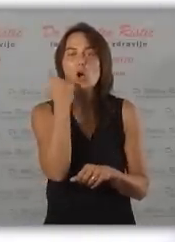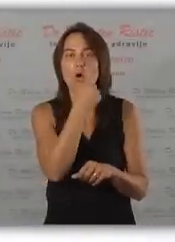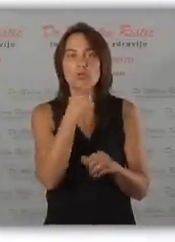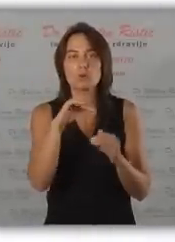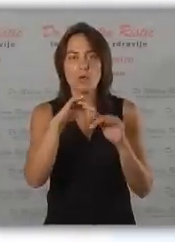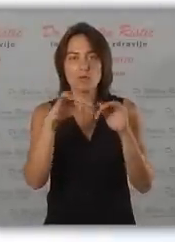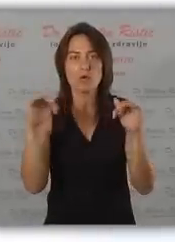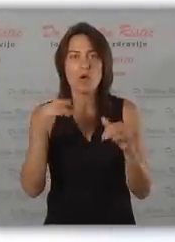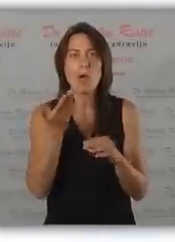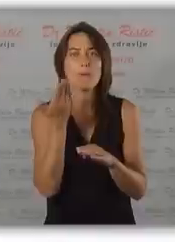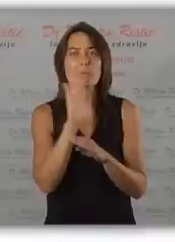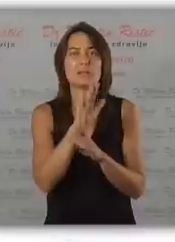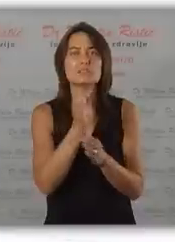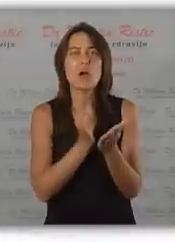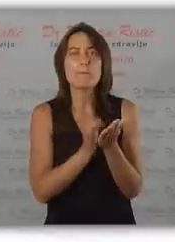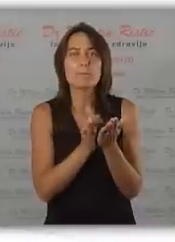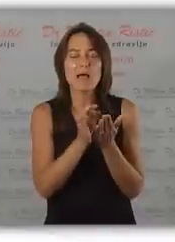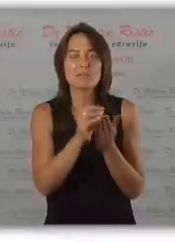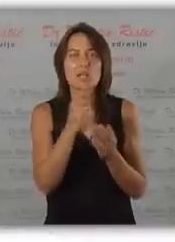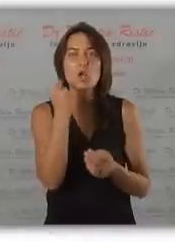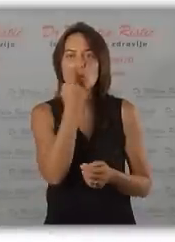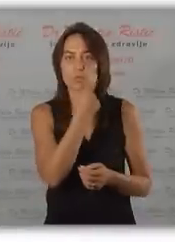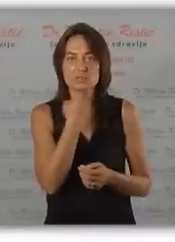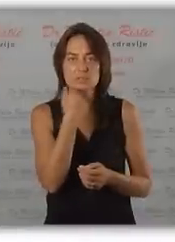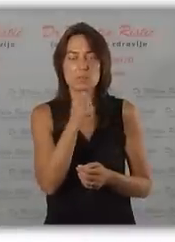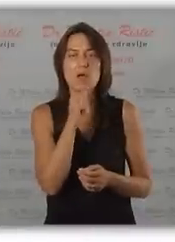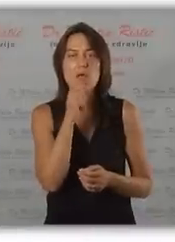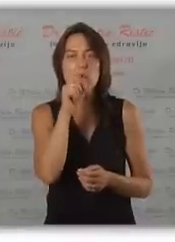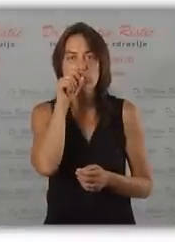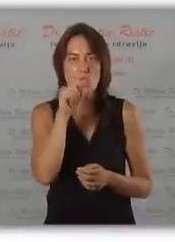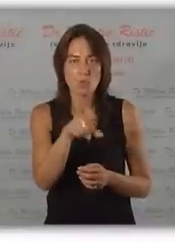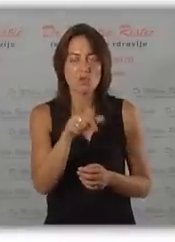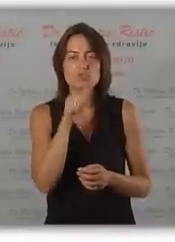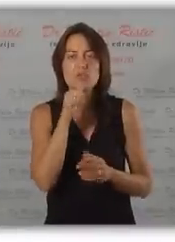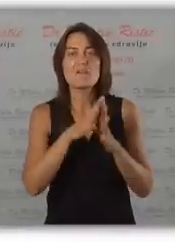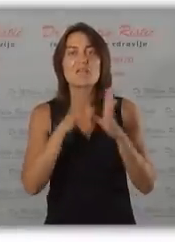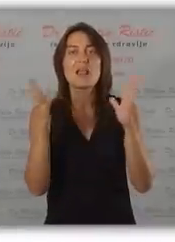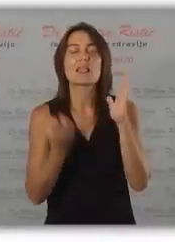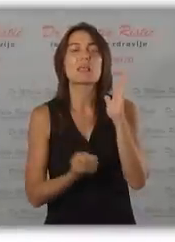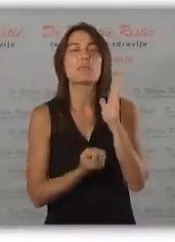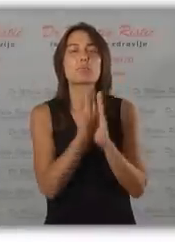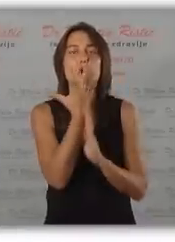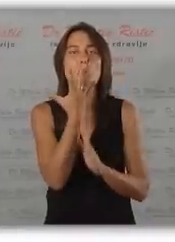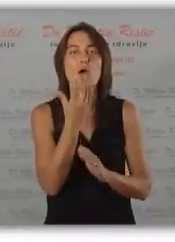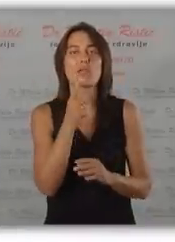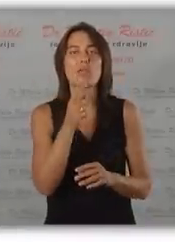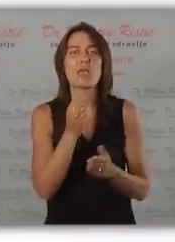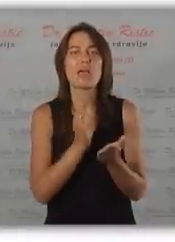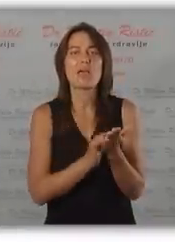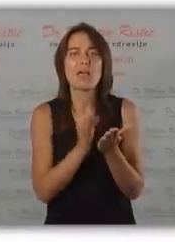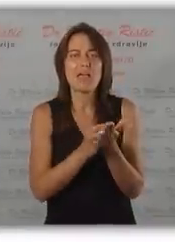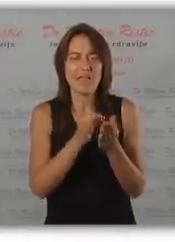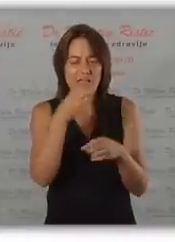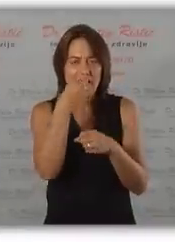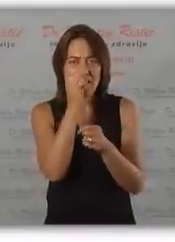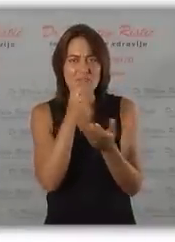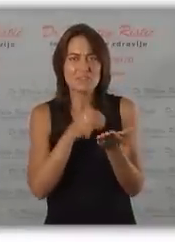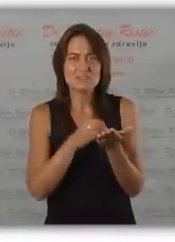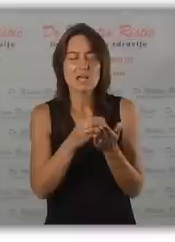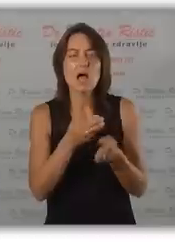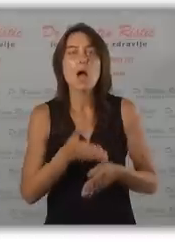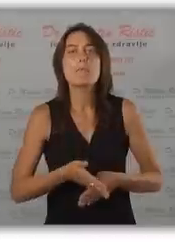infekcija i okolnog tkiva. Je veliko prisustvo bakterija u ustima i u pljuvačci, kao i veliki broj